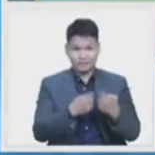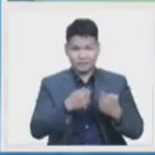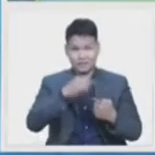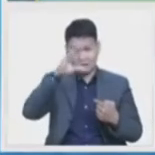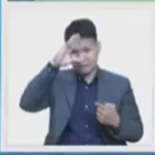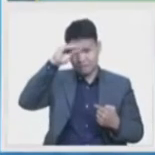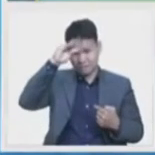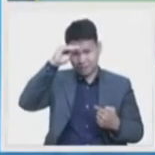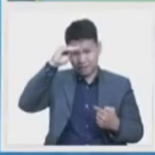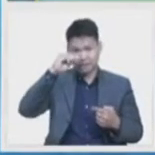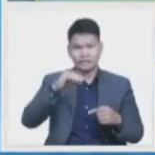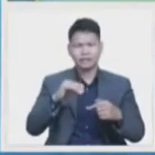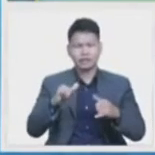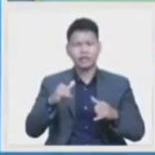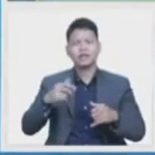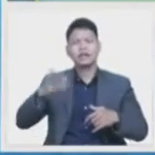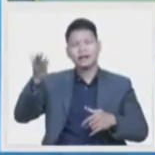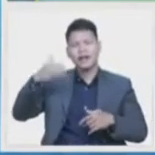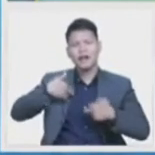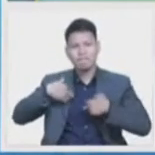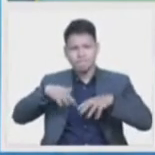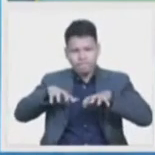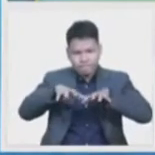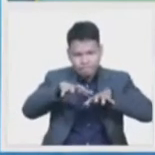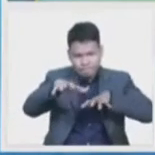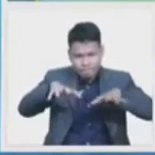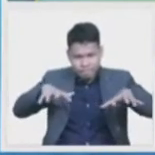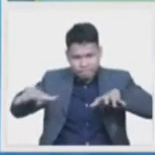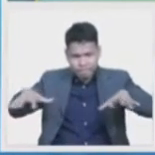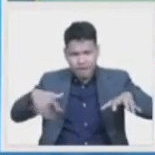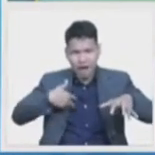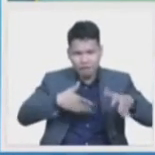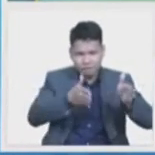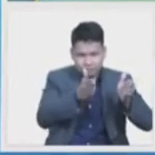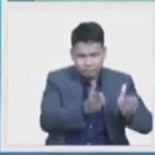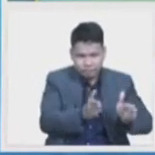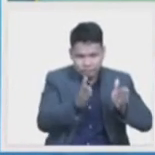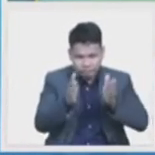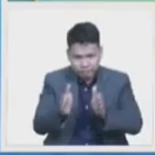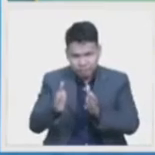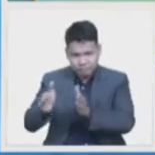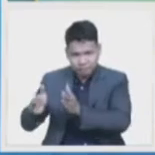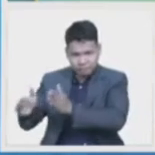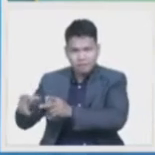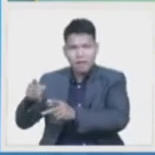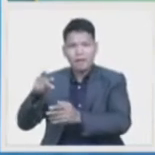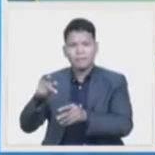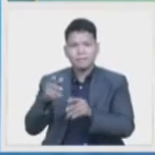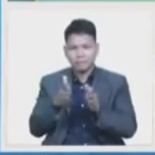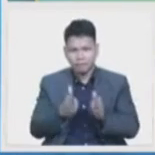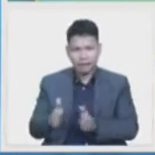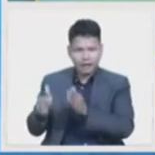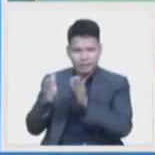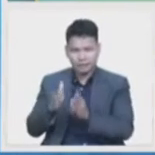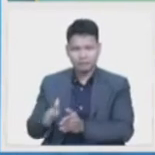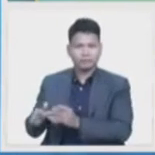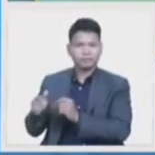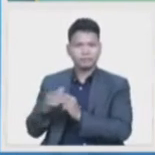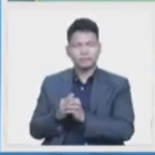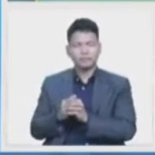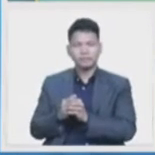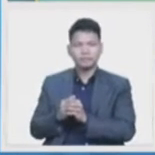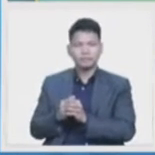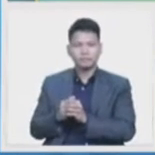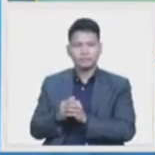nagmapa. Ang Diyos naghimo nagplano. Apan ining kaluwi ang mga panahon, siya gikapadayag